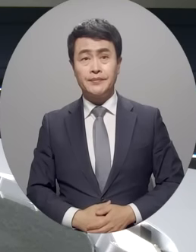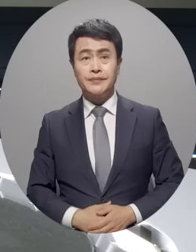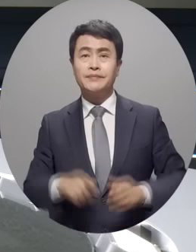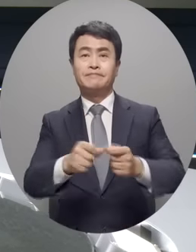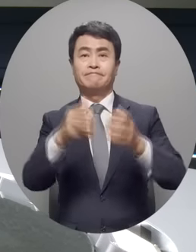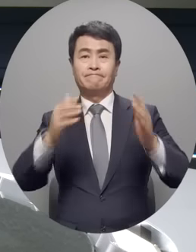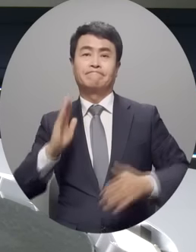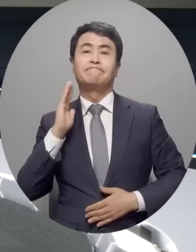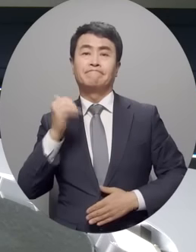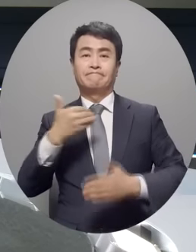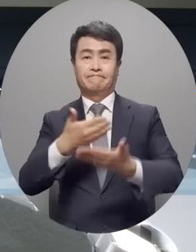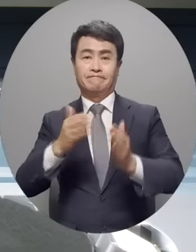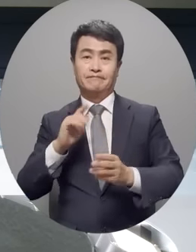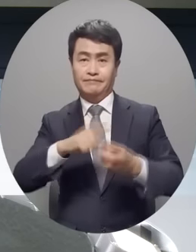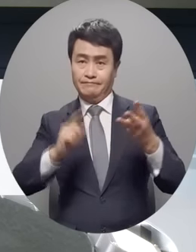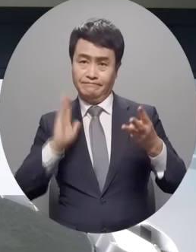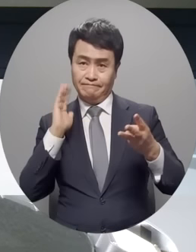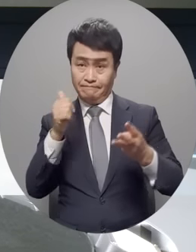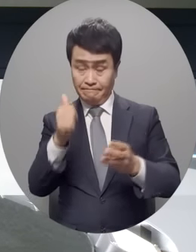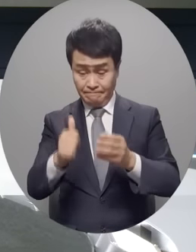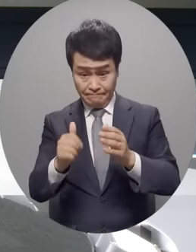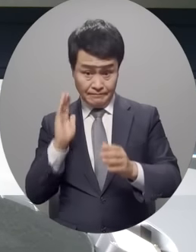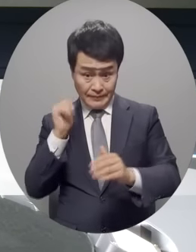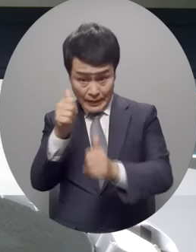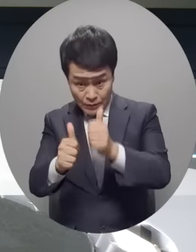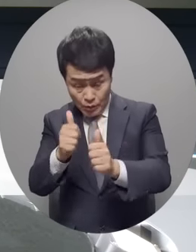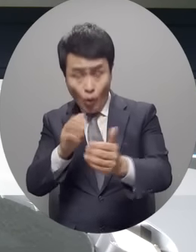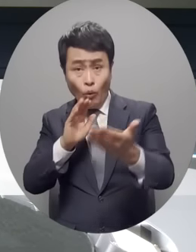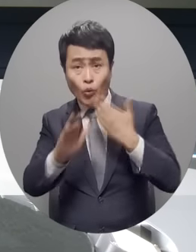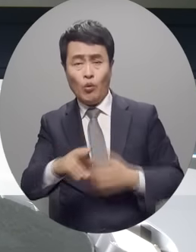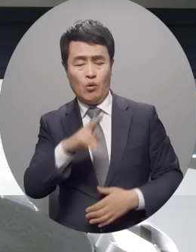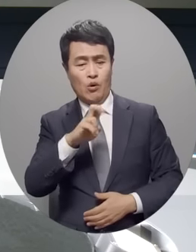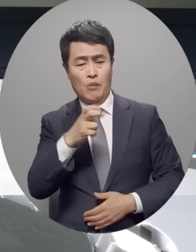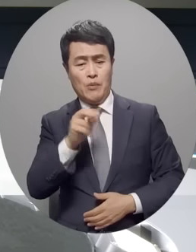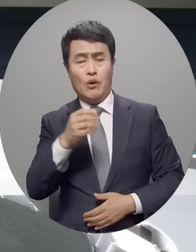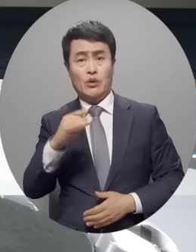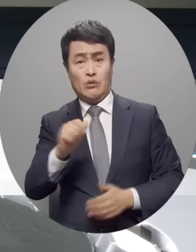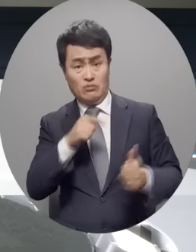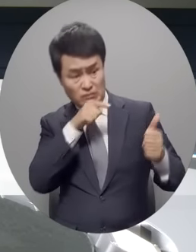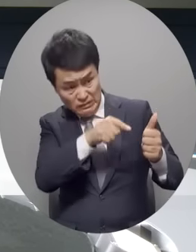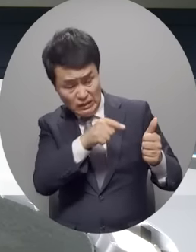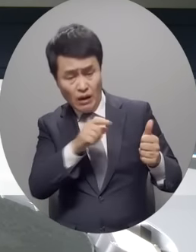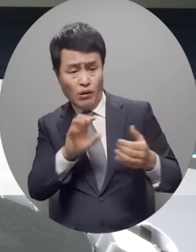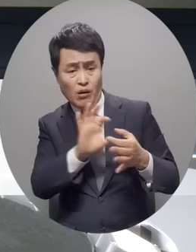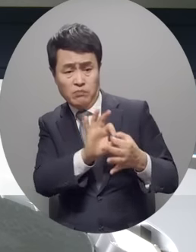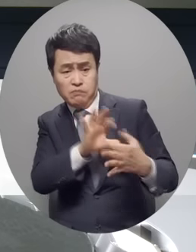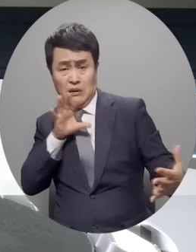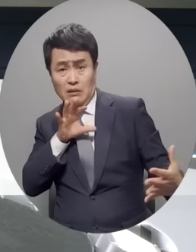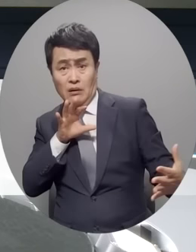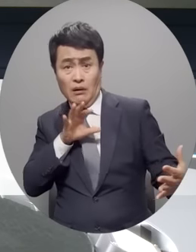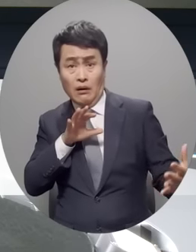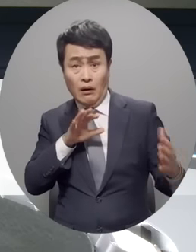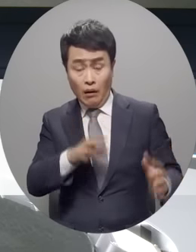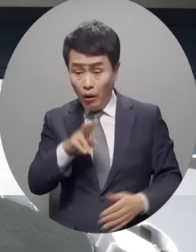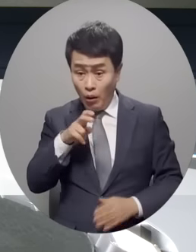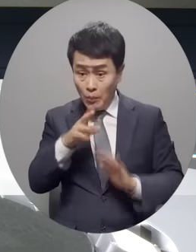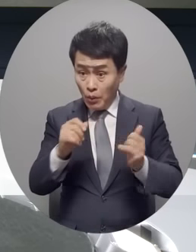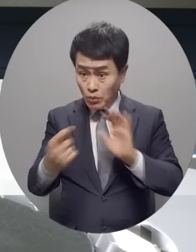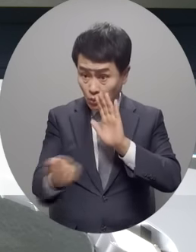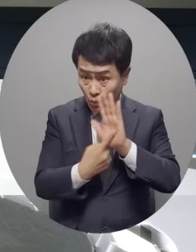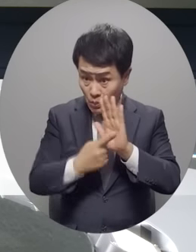그동안 대통령실은 윤 대통령이 경선 이후에는 명태균 씨와 거리를 뒀다고 했고 명 씨도 공표되지 않은